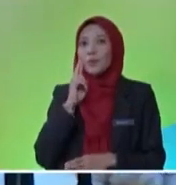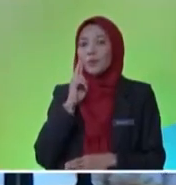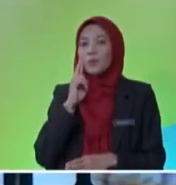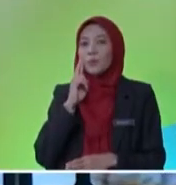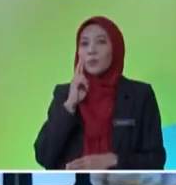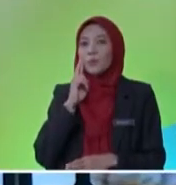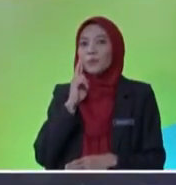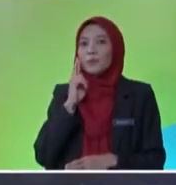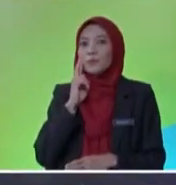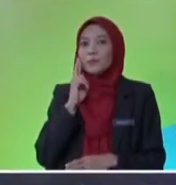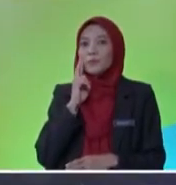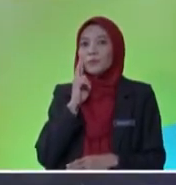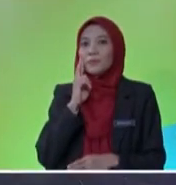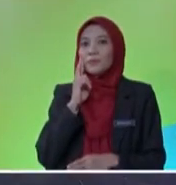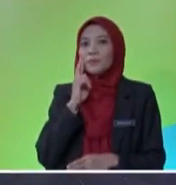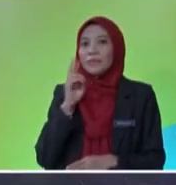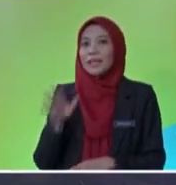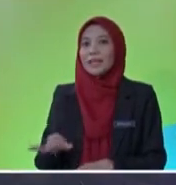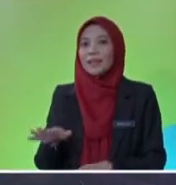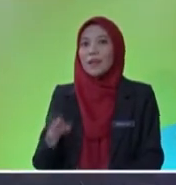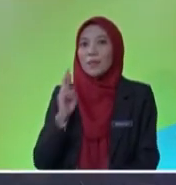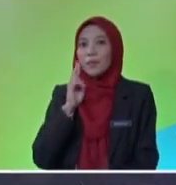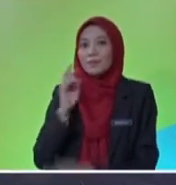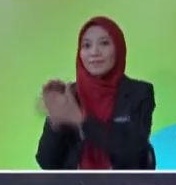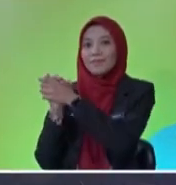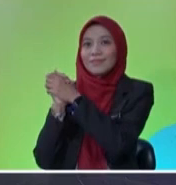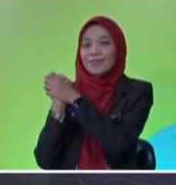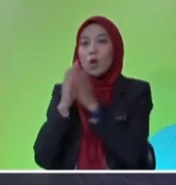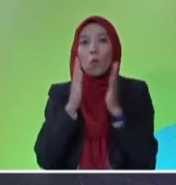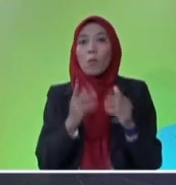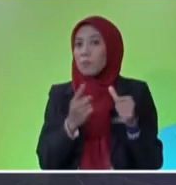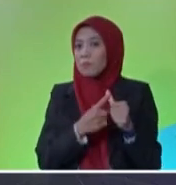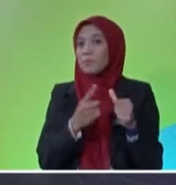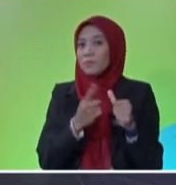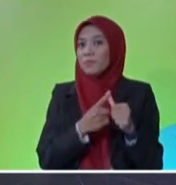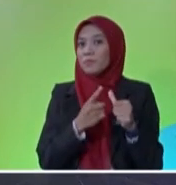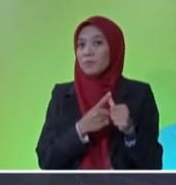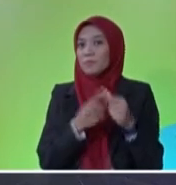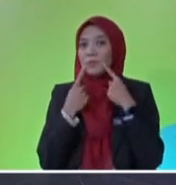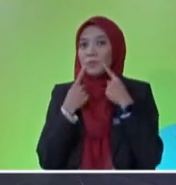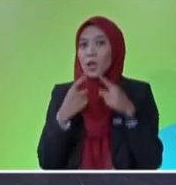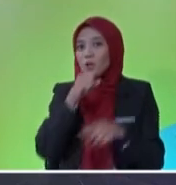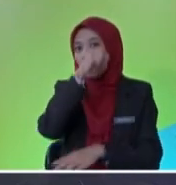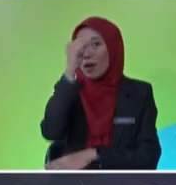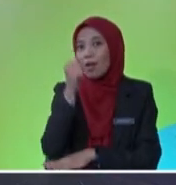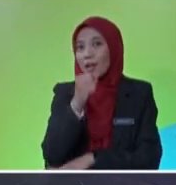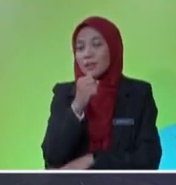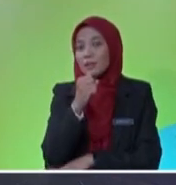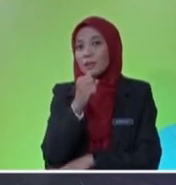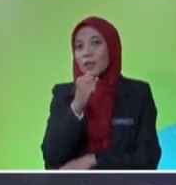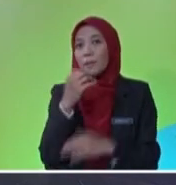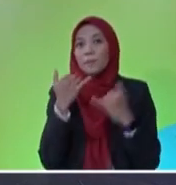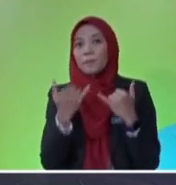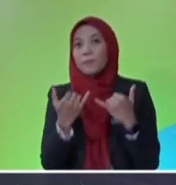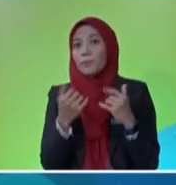Rabiatul Adawiyah tanya ha orang pertama yang akan memberi rumusan dan keputusan pahit Filipina